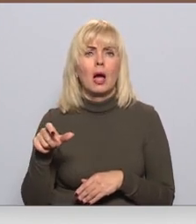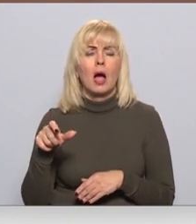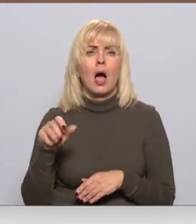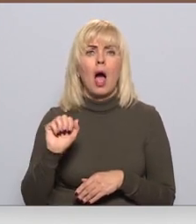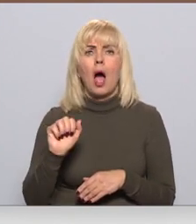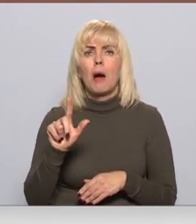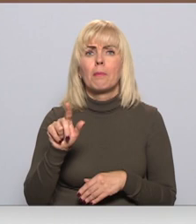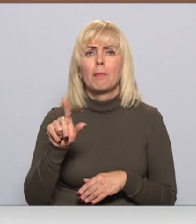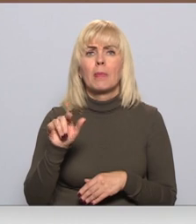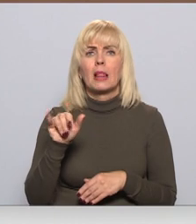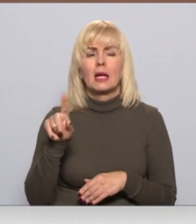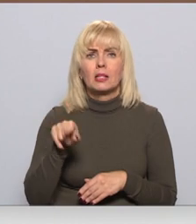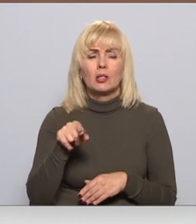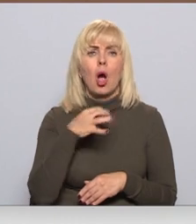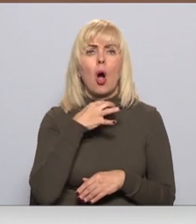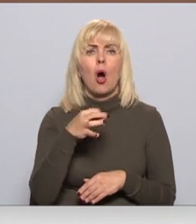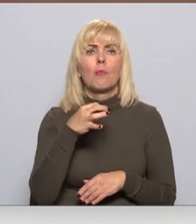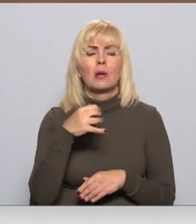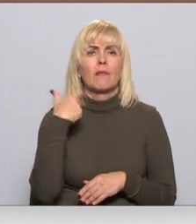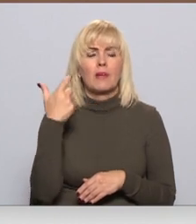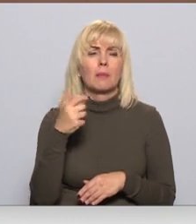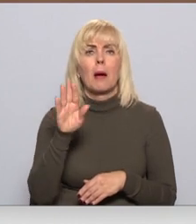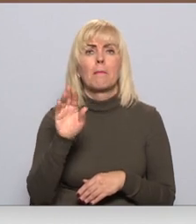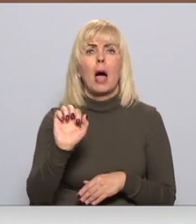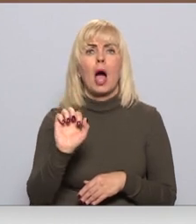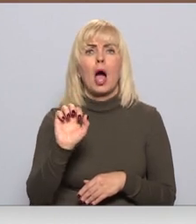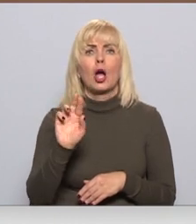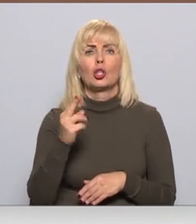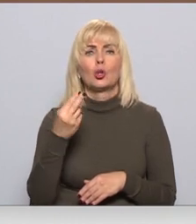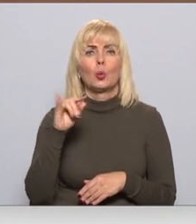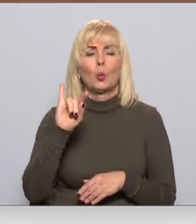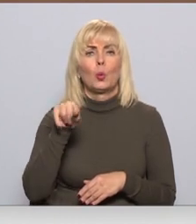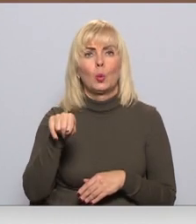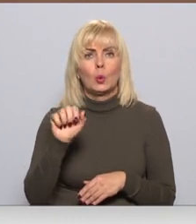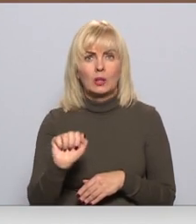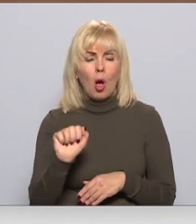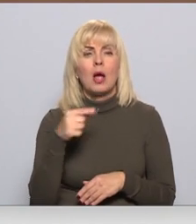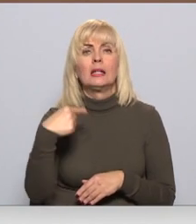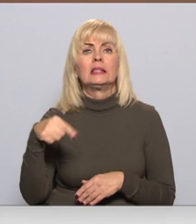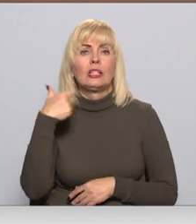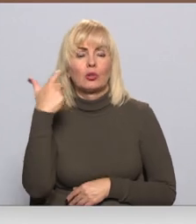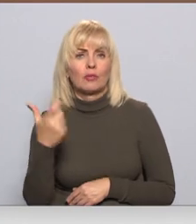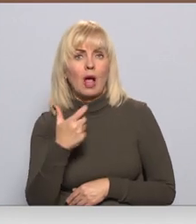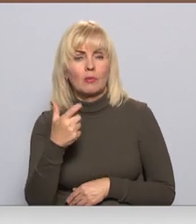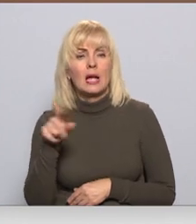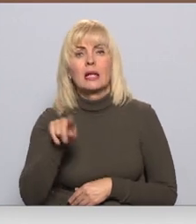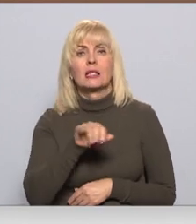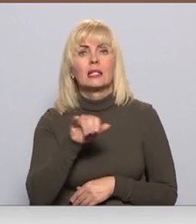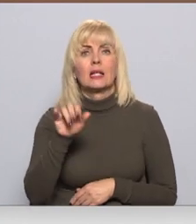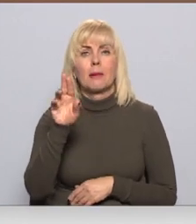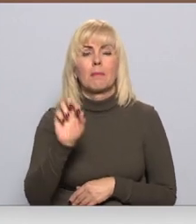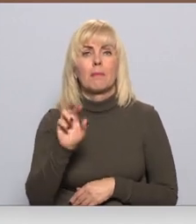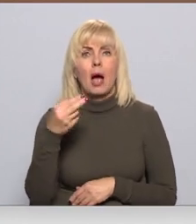arī operas filma Baņuta, un vēl vairākas citas filmas, arī Dāvis Sīmaņa